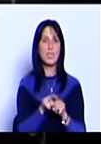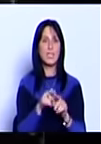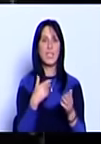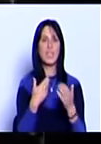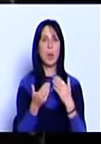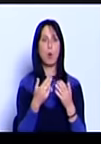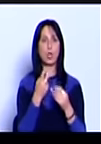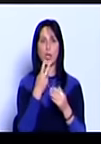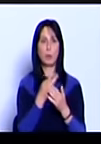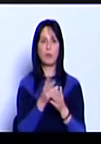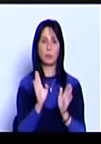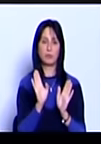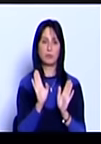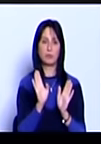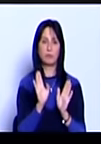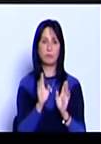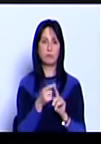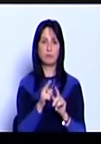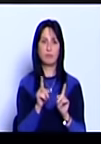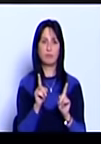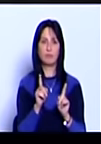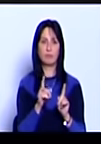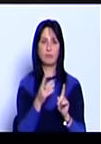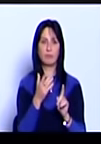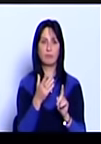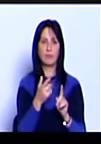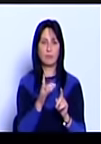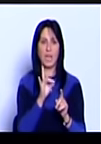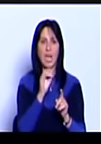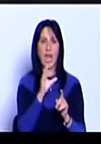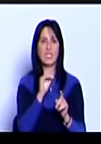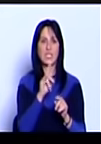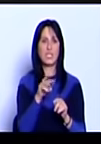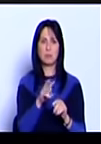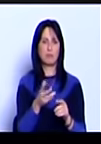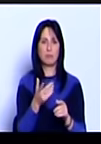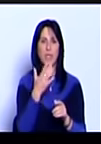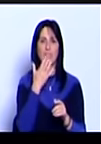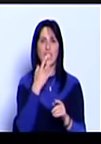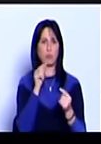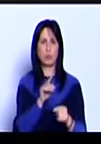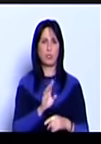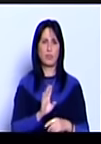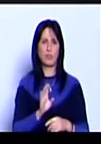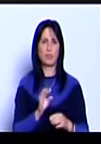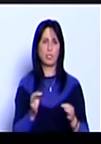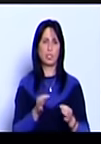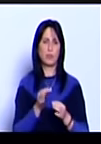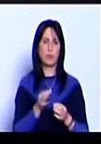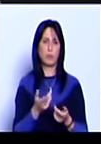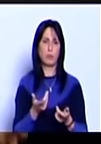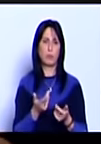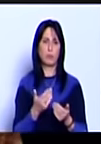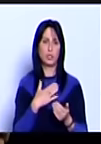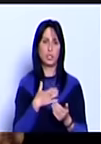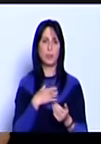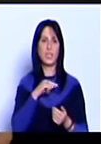დამოკიდებულების გამოხატვა ან ქსენოფობიას გულისხმობდეს, ან რასის გულისხმობდეს ამ მსგავს რაღაცას. აბა რას გულისხმობს? აბა ჩვეულებრივ